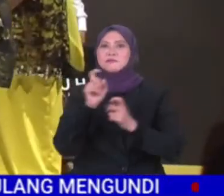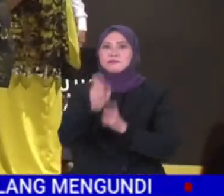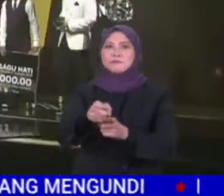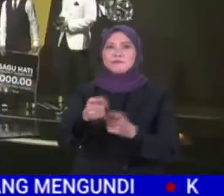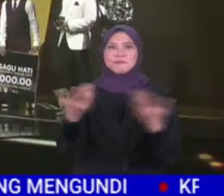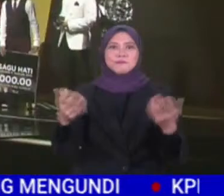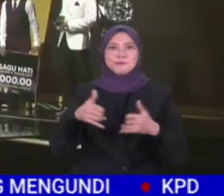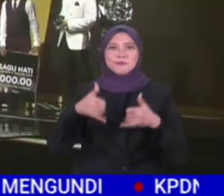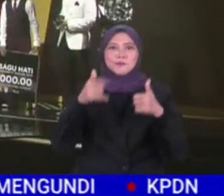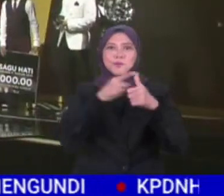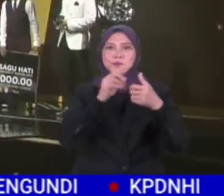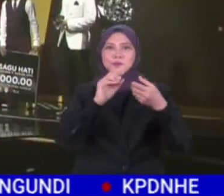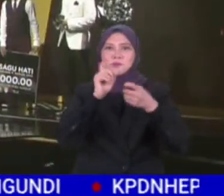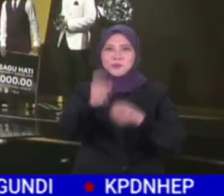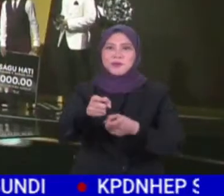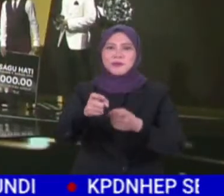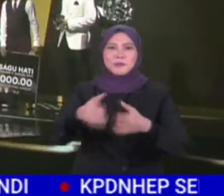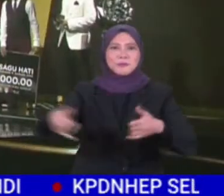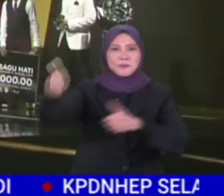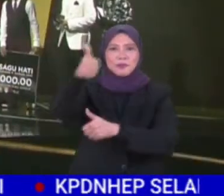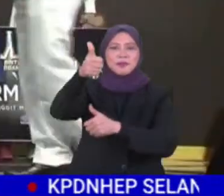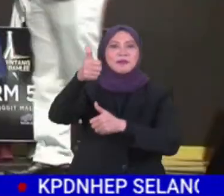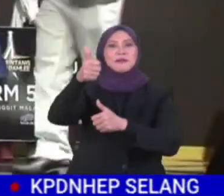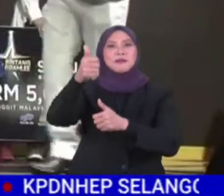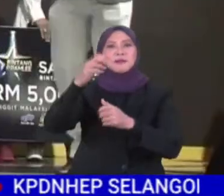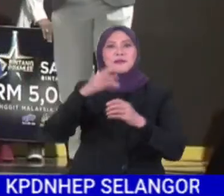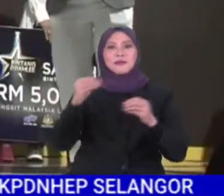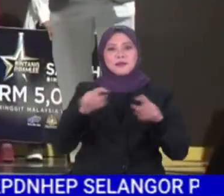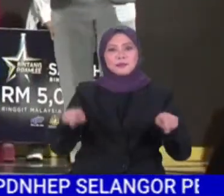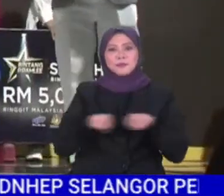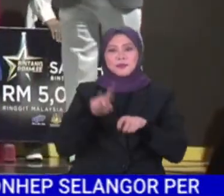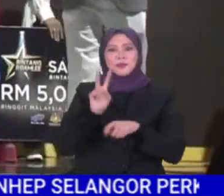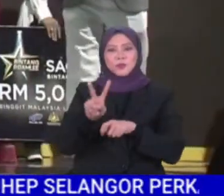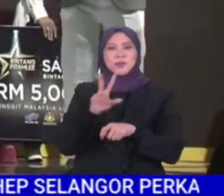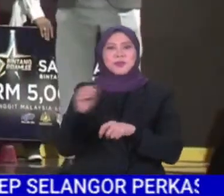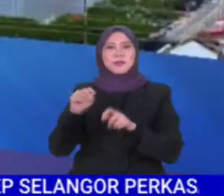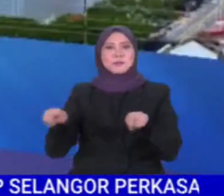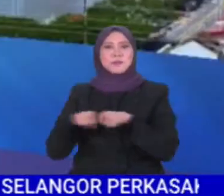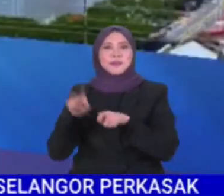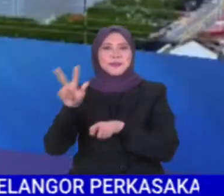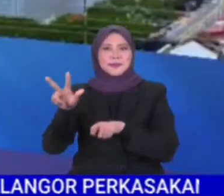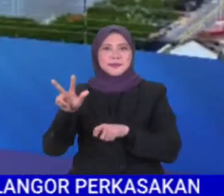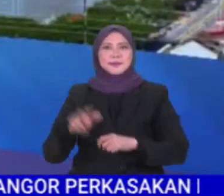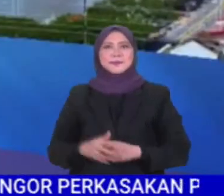peserta zone Selatan dan zone Rawa masing-masing Tempat kedua dan ketiga